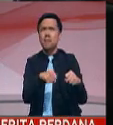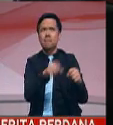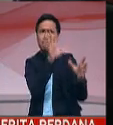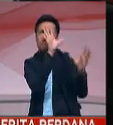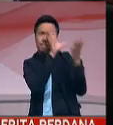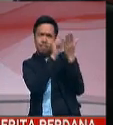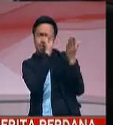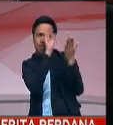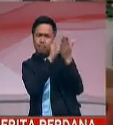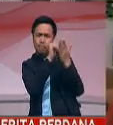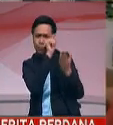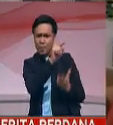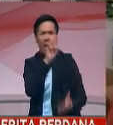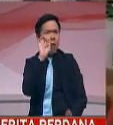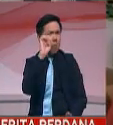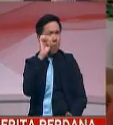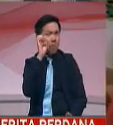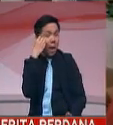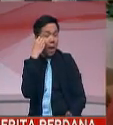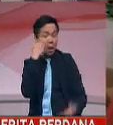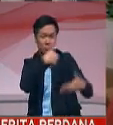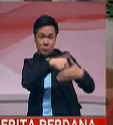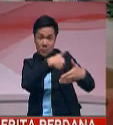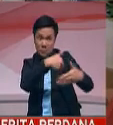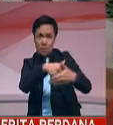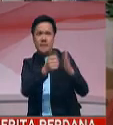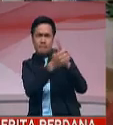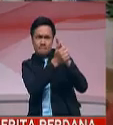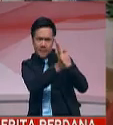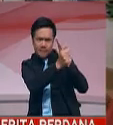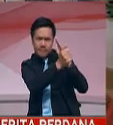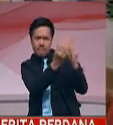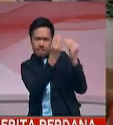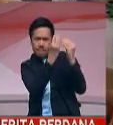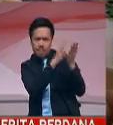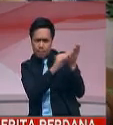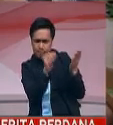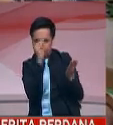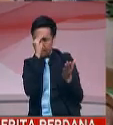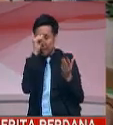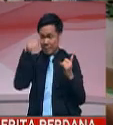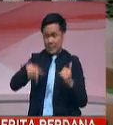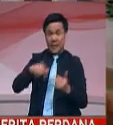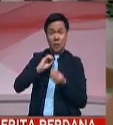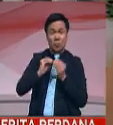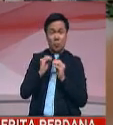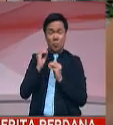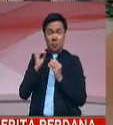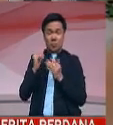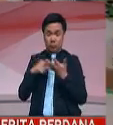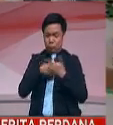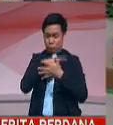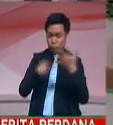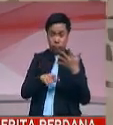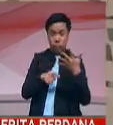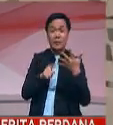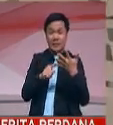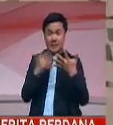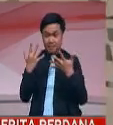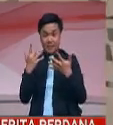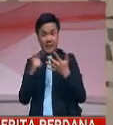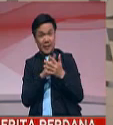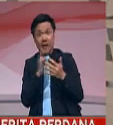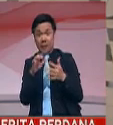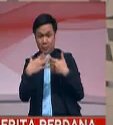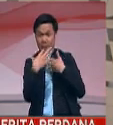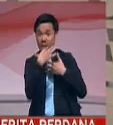corak permainan Eropah di Malaysia. Sebagai rekod, Imran adalah pemain kelima dari Malaysia yang terpilih menyertai Akademi Bola Sepak Malaga